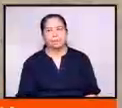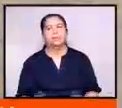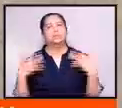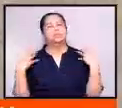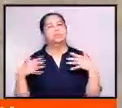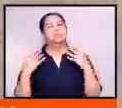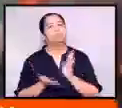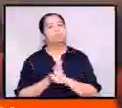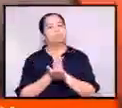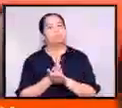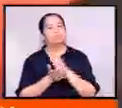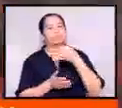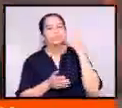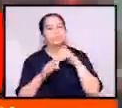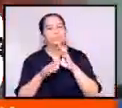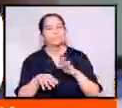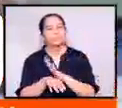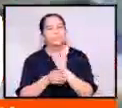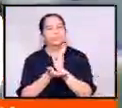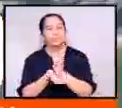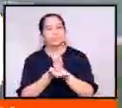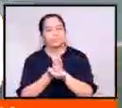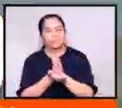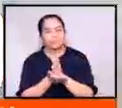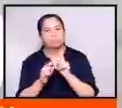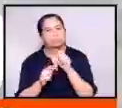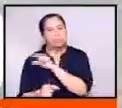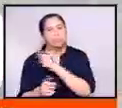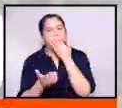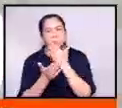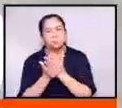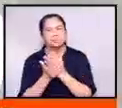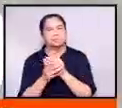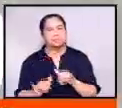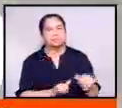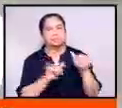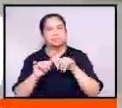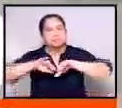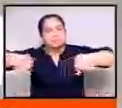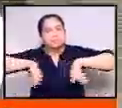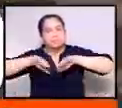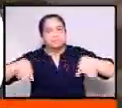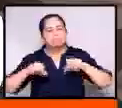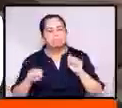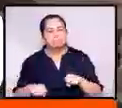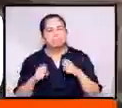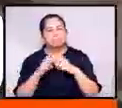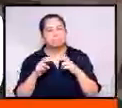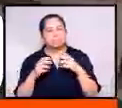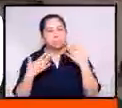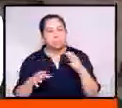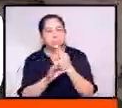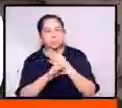Maaliwalas ang beachfront ng White Beach sa Boracay. Pasok na rin ang kalidad ng tubig sa standards para pagswimmingan. Kahit tinatapos